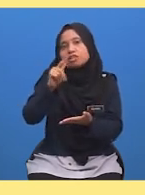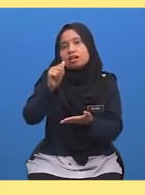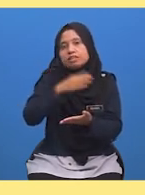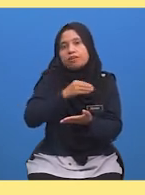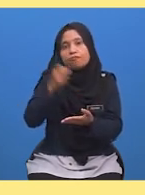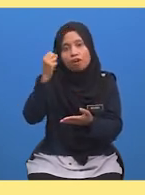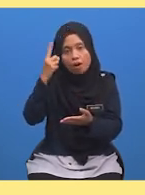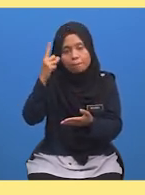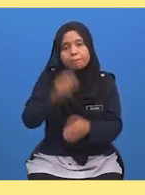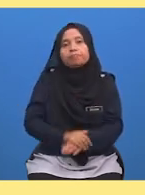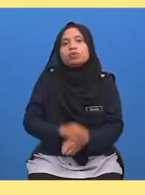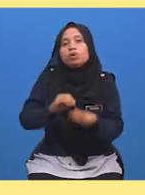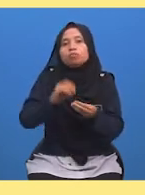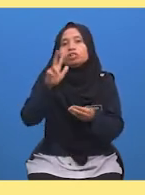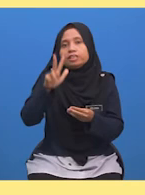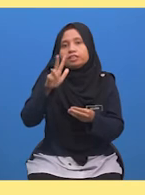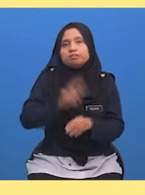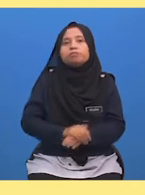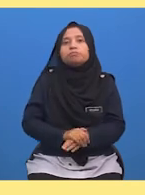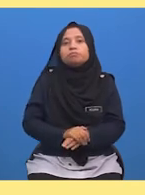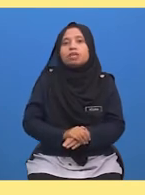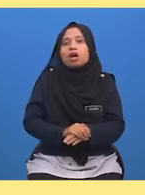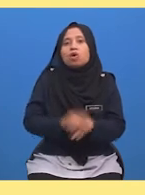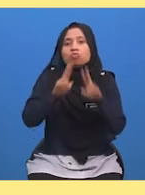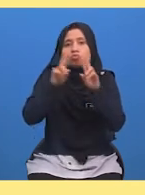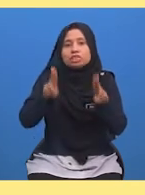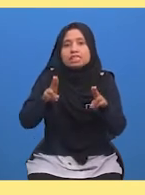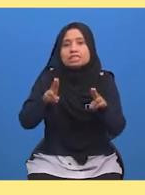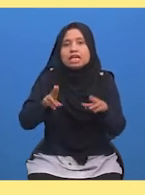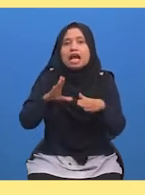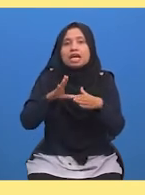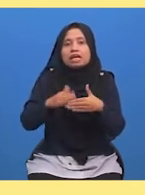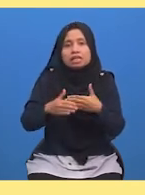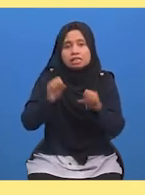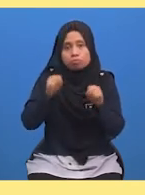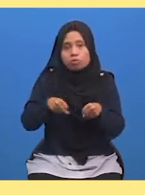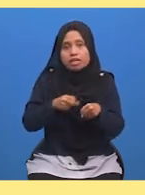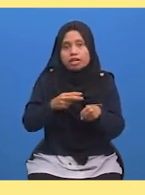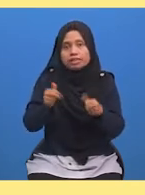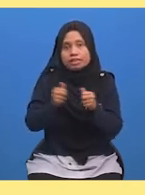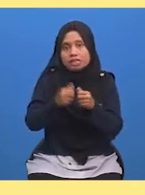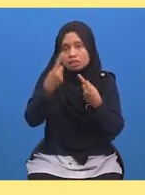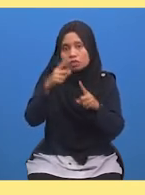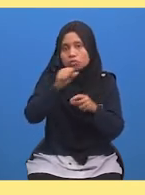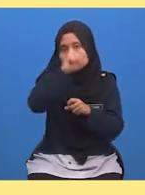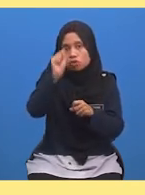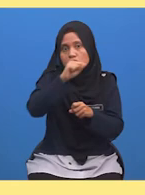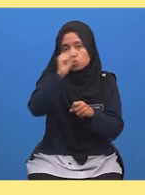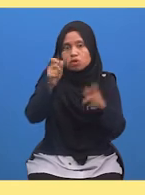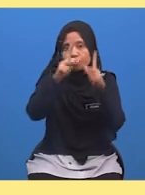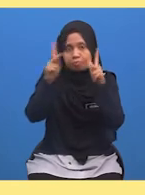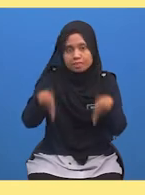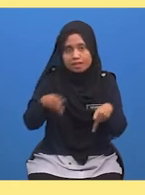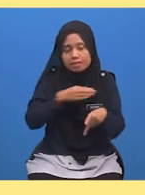konsep. Yang ketiga, uji kebolehan diri dengan menjawab soalan-soalan